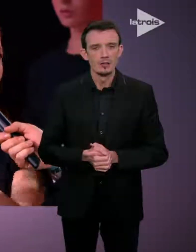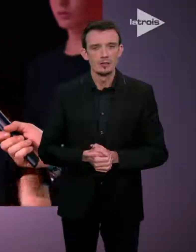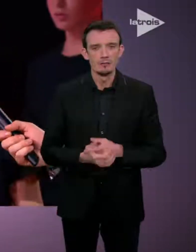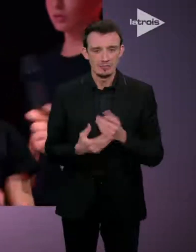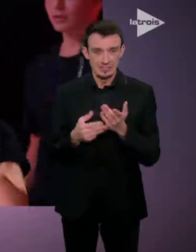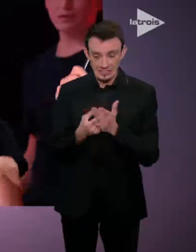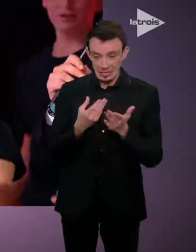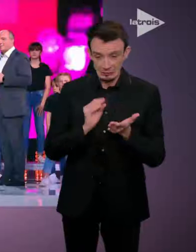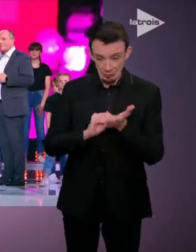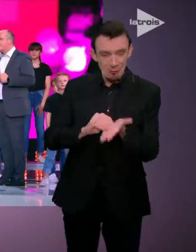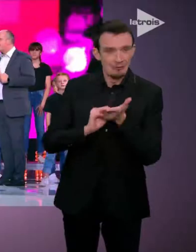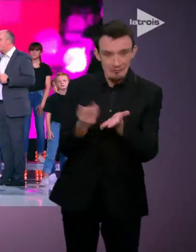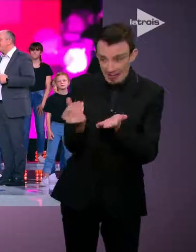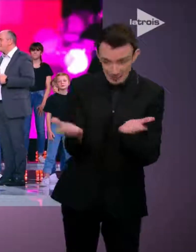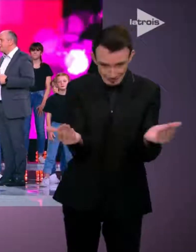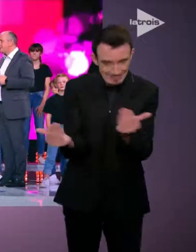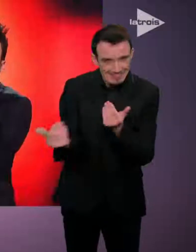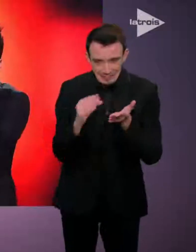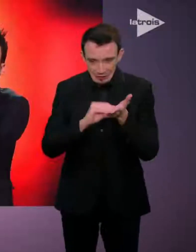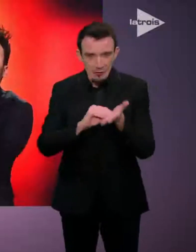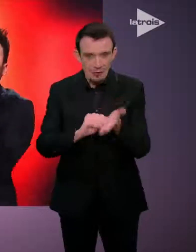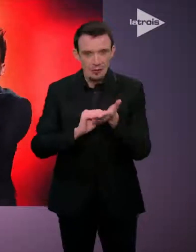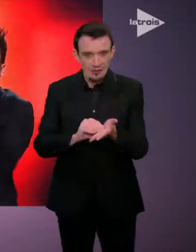Donc comme ça, on fait un peu. Donc, vous avez bien compris?